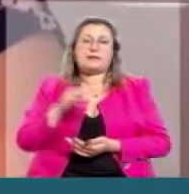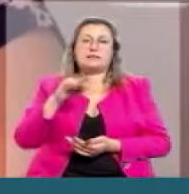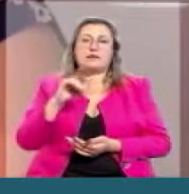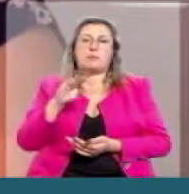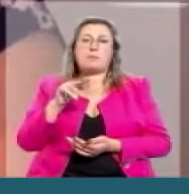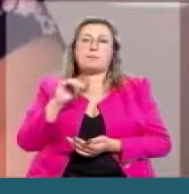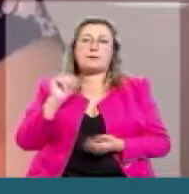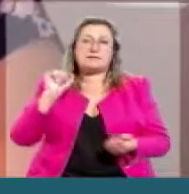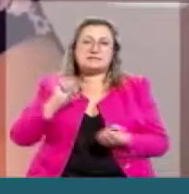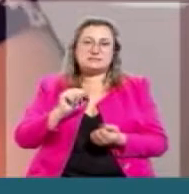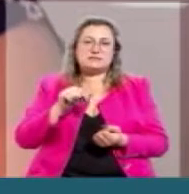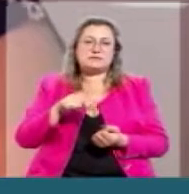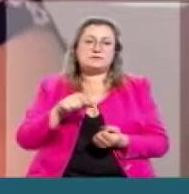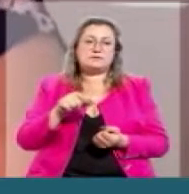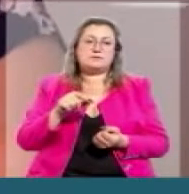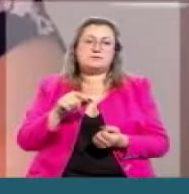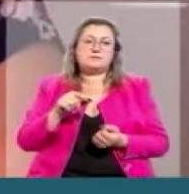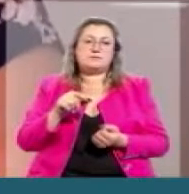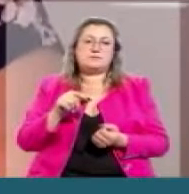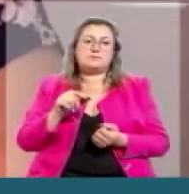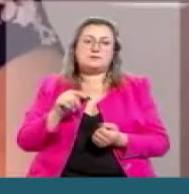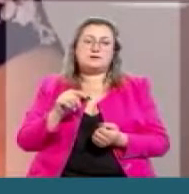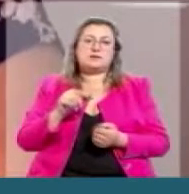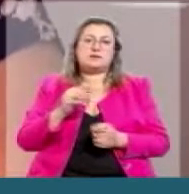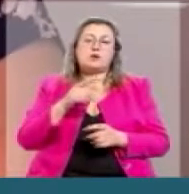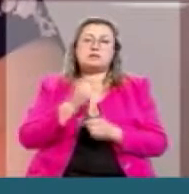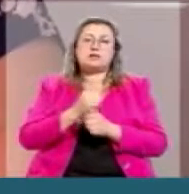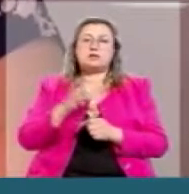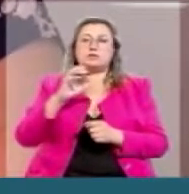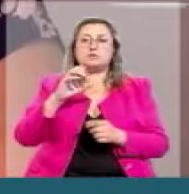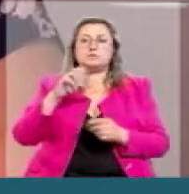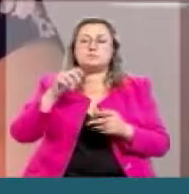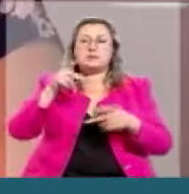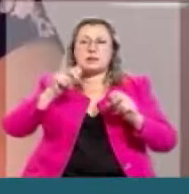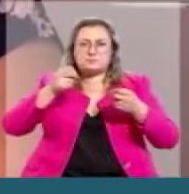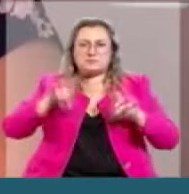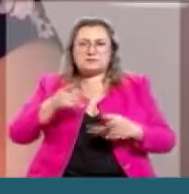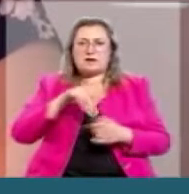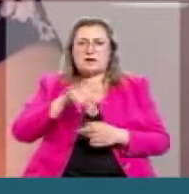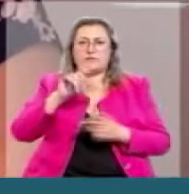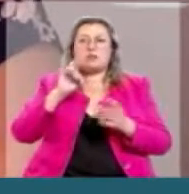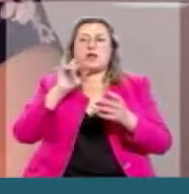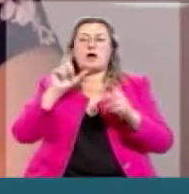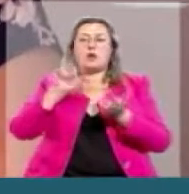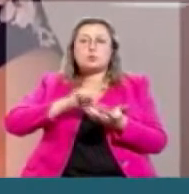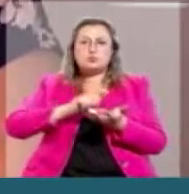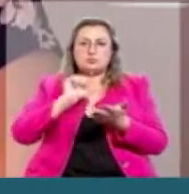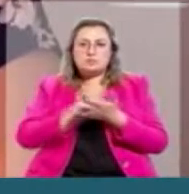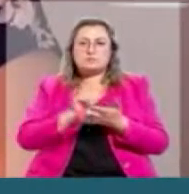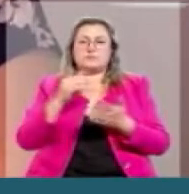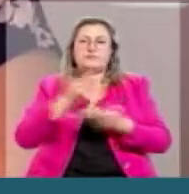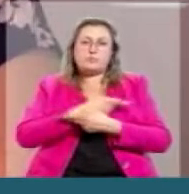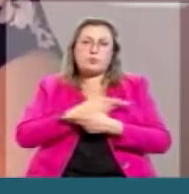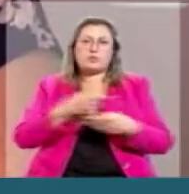термопресс, который осуществляет сублимационную печать. Печать на кружках, на футболках,